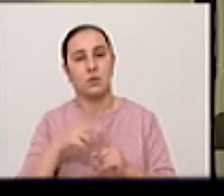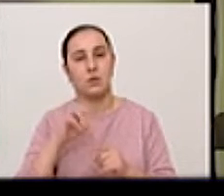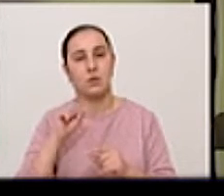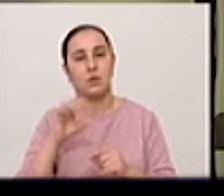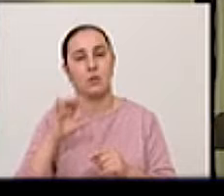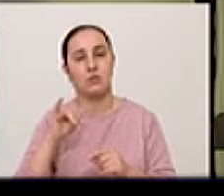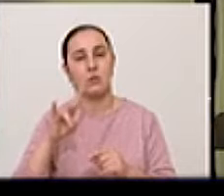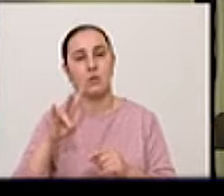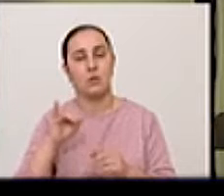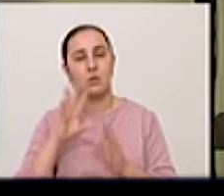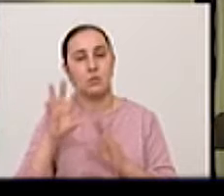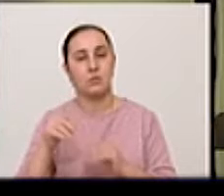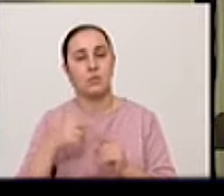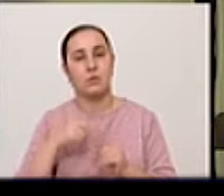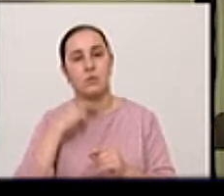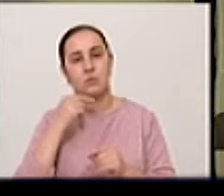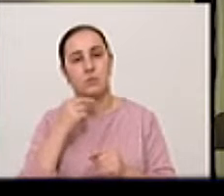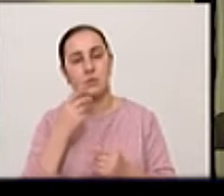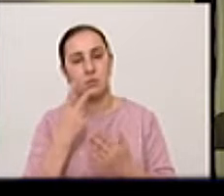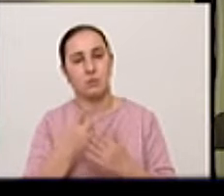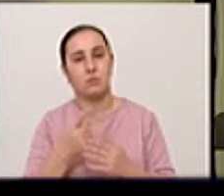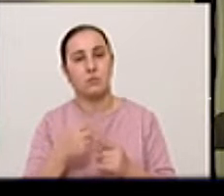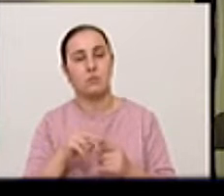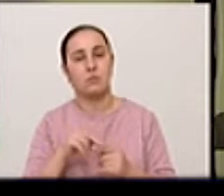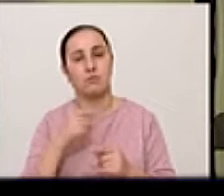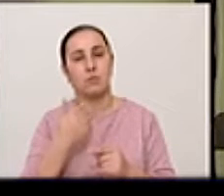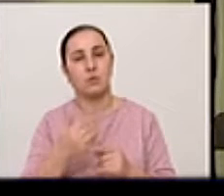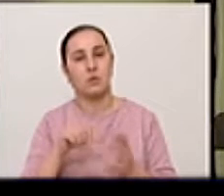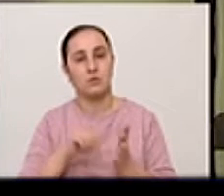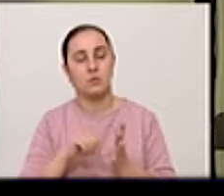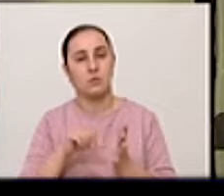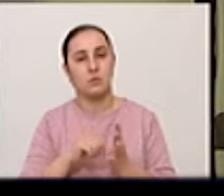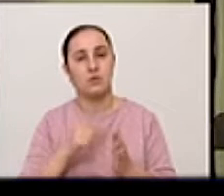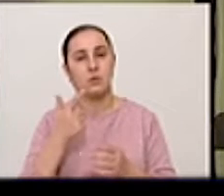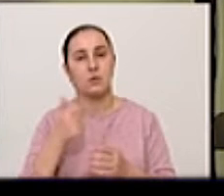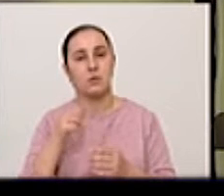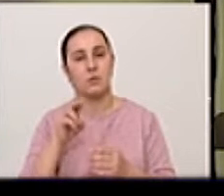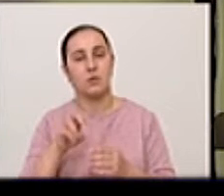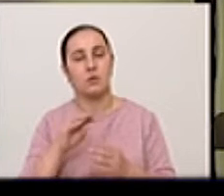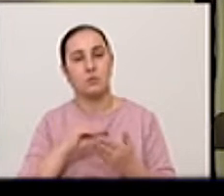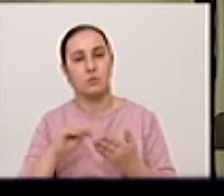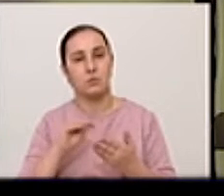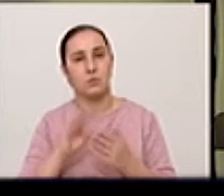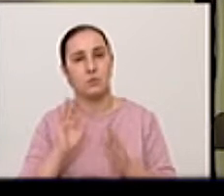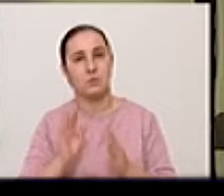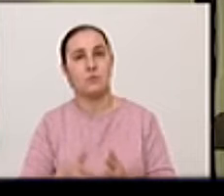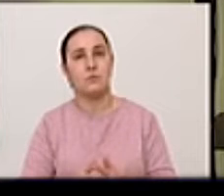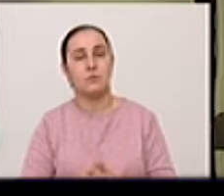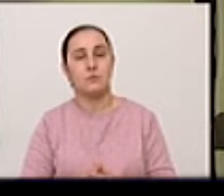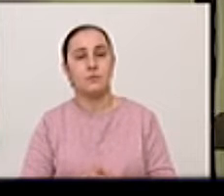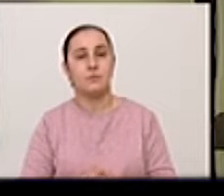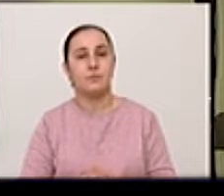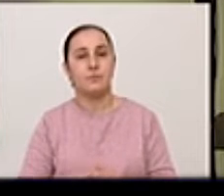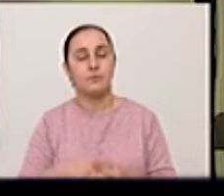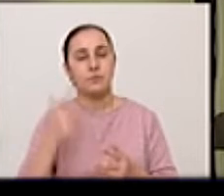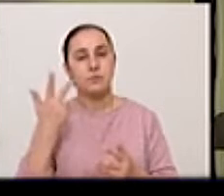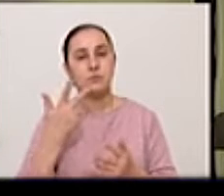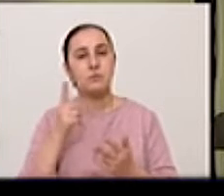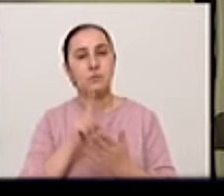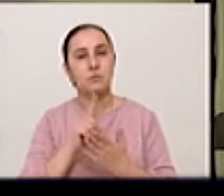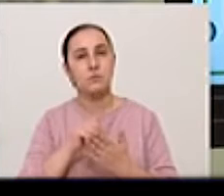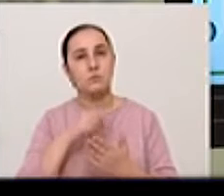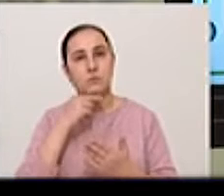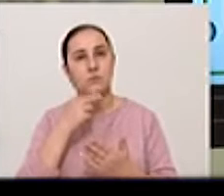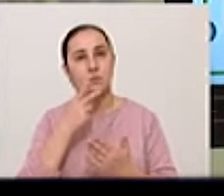unlisiga tushyapti. Shularga e'tibor berib, bular ishtirokida gaplar tuzasiz. Uchinchi mashqqa e'tibor